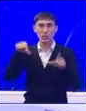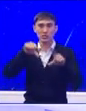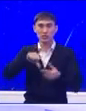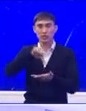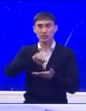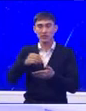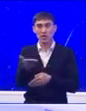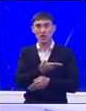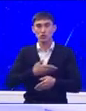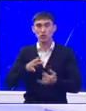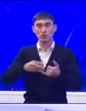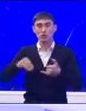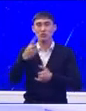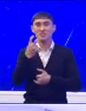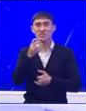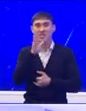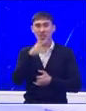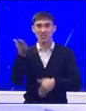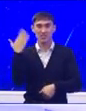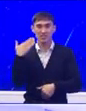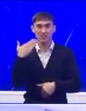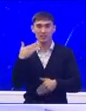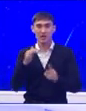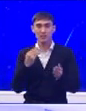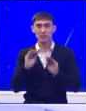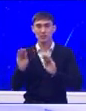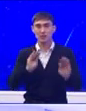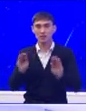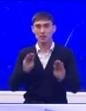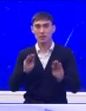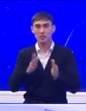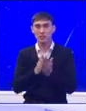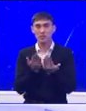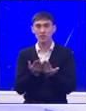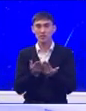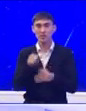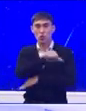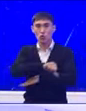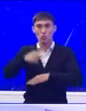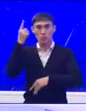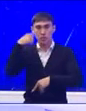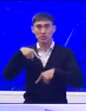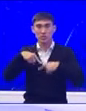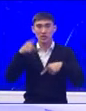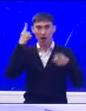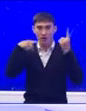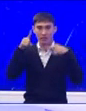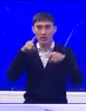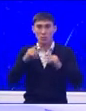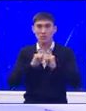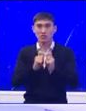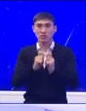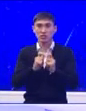землю 200 лет назад. На церемонии презентации книги зарубежных авторов, посвятившей свои труды исследованиям казахстанской